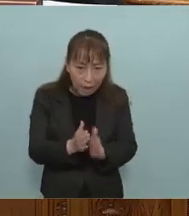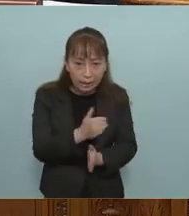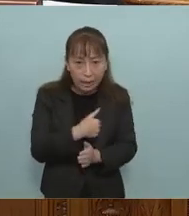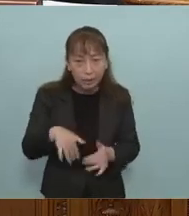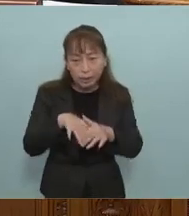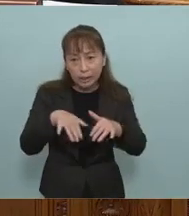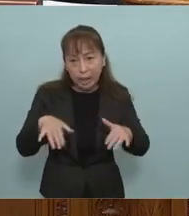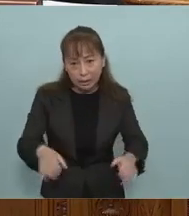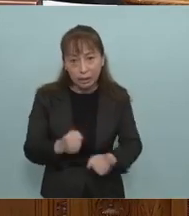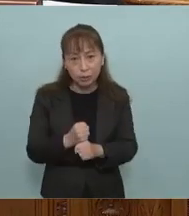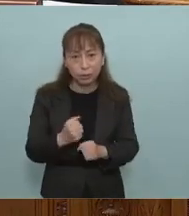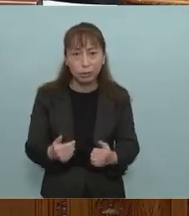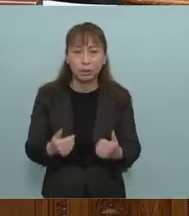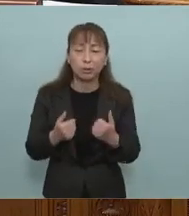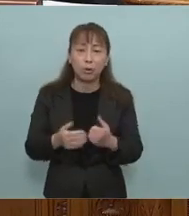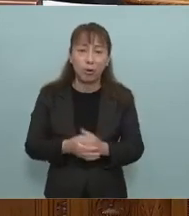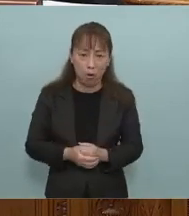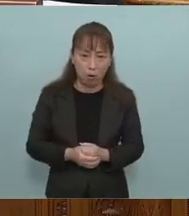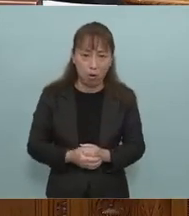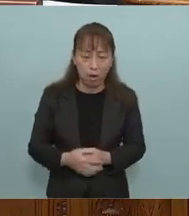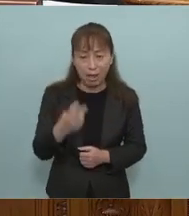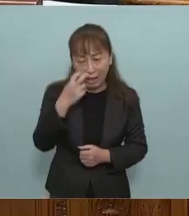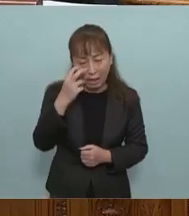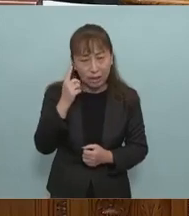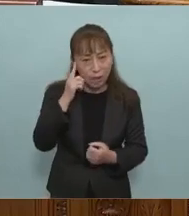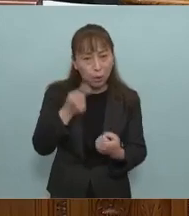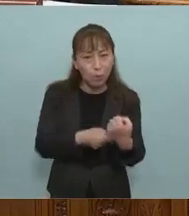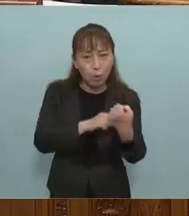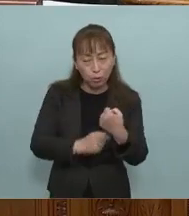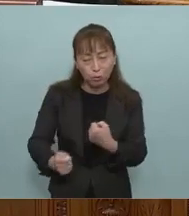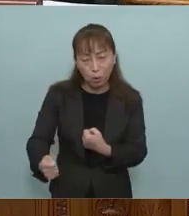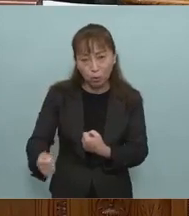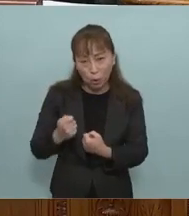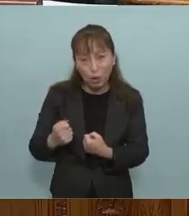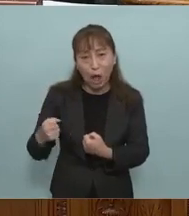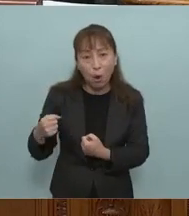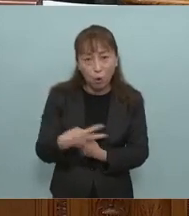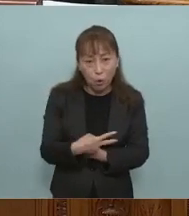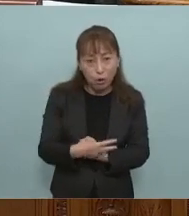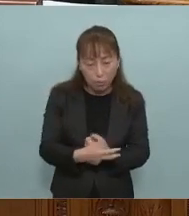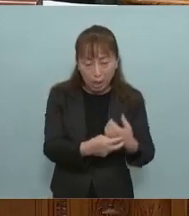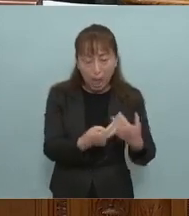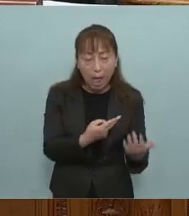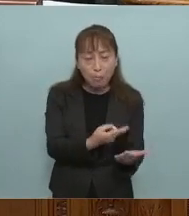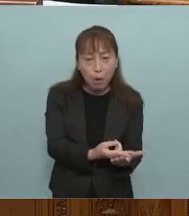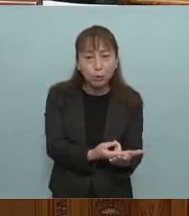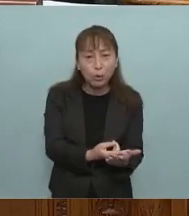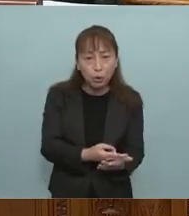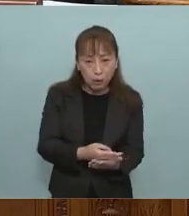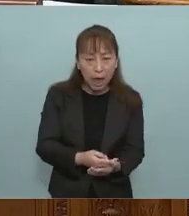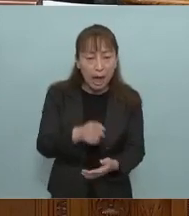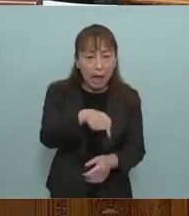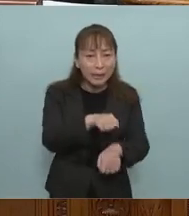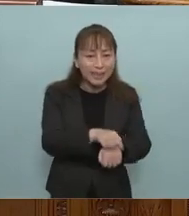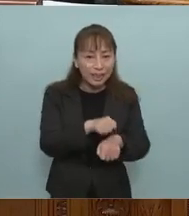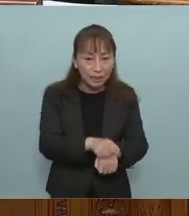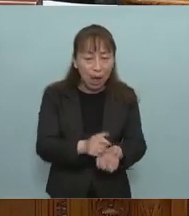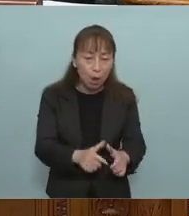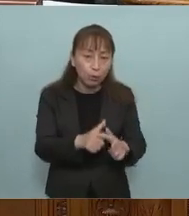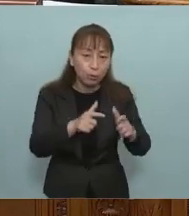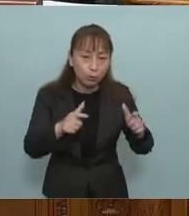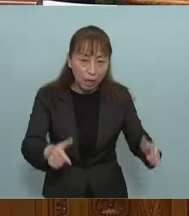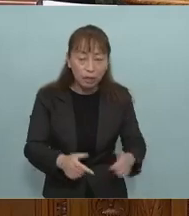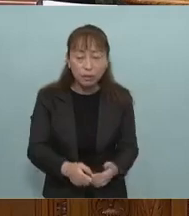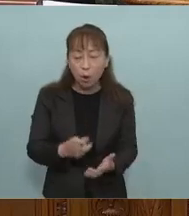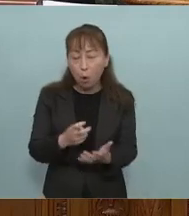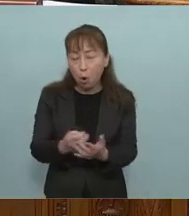備が重要です。検査能力の強化及び病床や医療人材の確保を踏まえた法改正